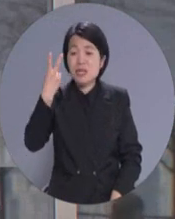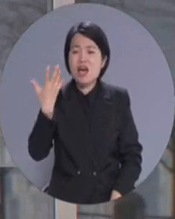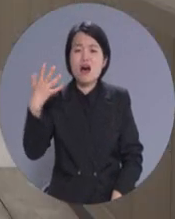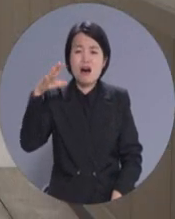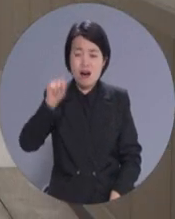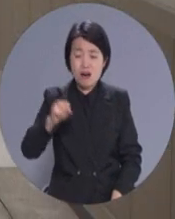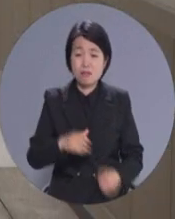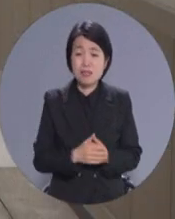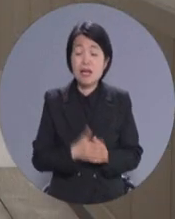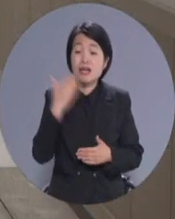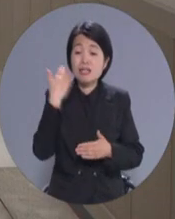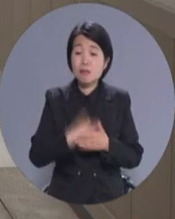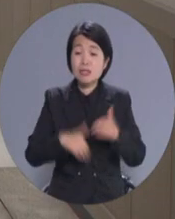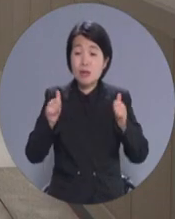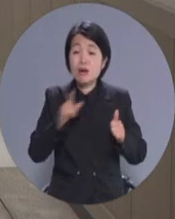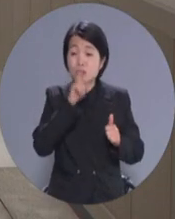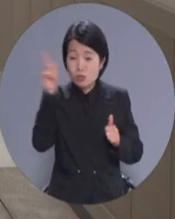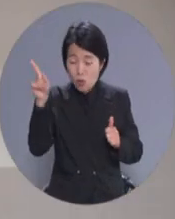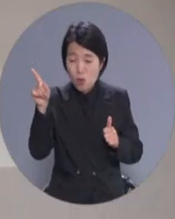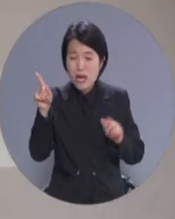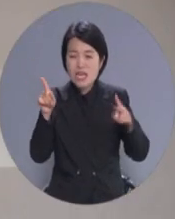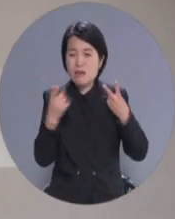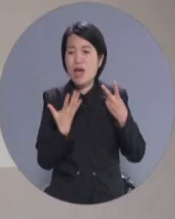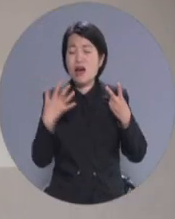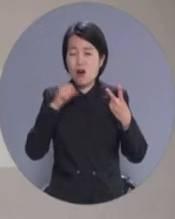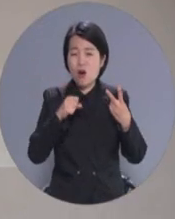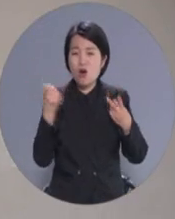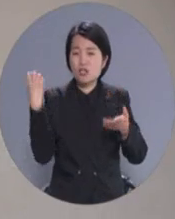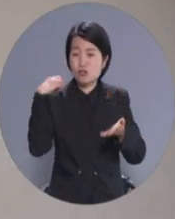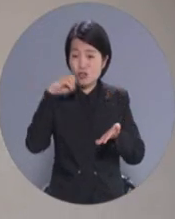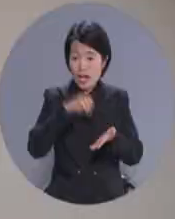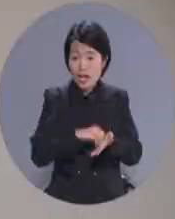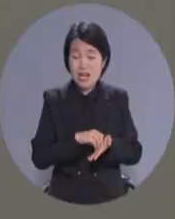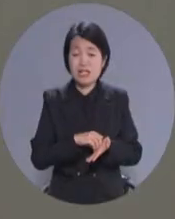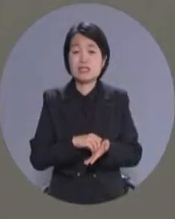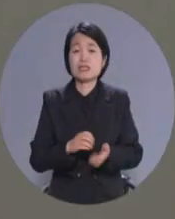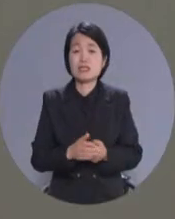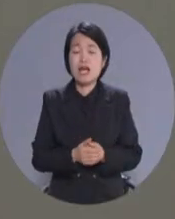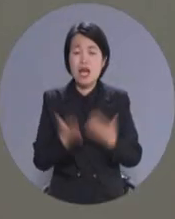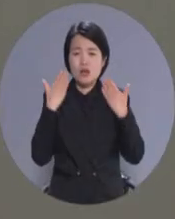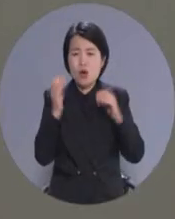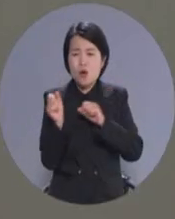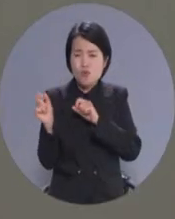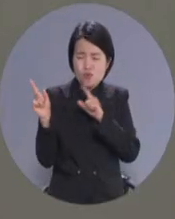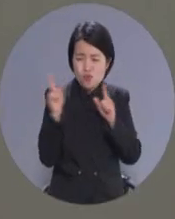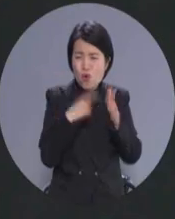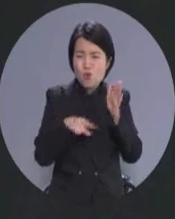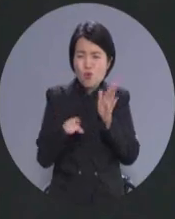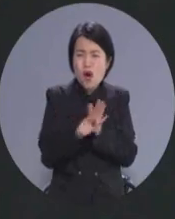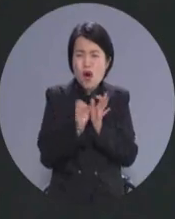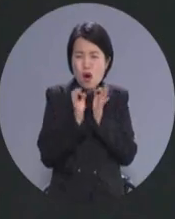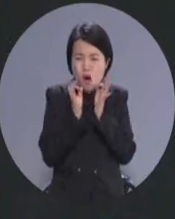회수했습니다. 나머지는 소송을 통해 200억 원을 추가로 돌려받는 등 학교를 살리기 위한